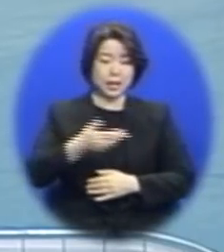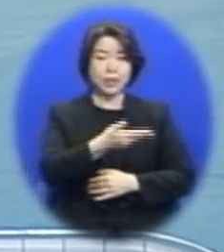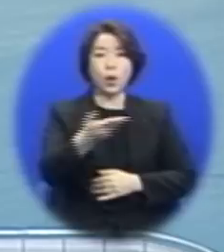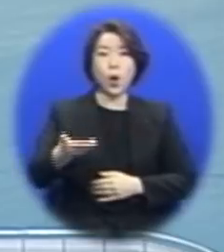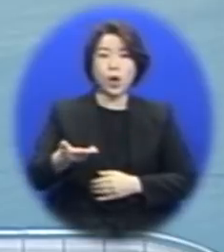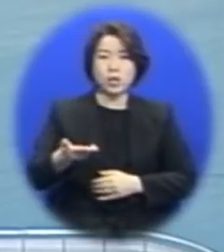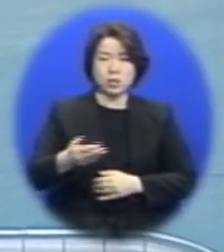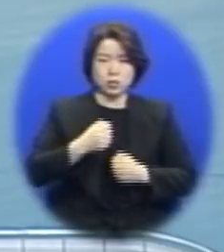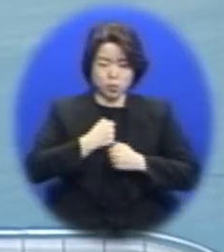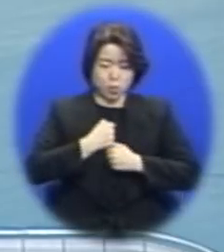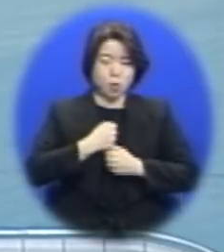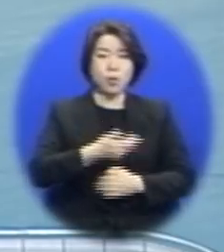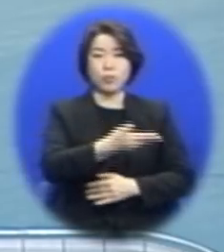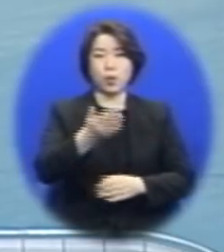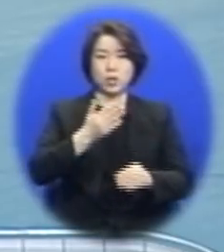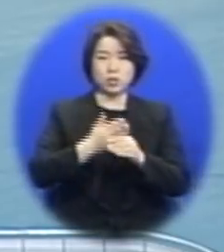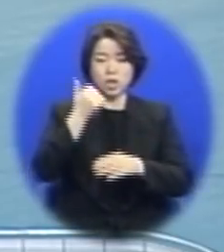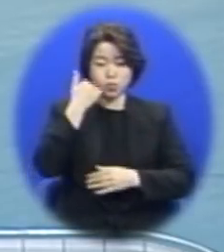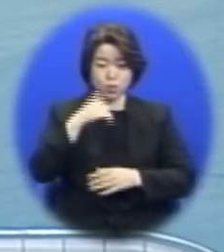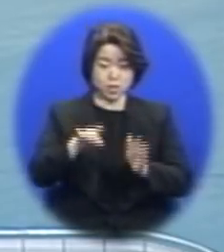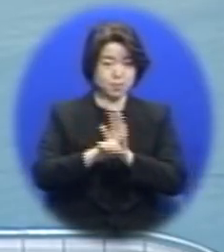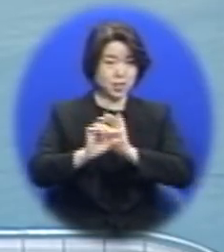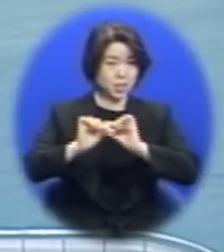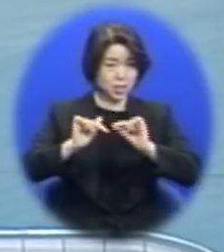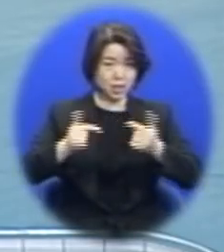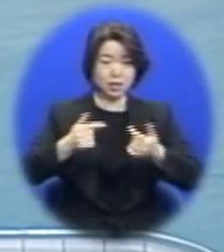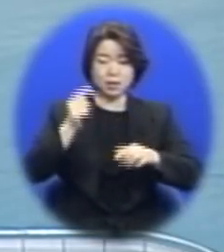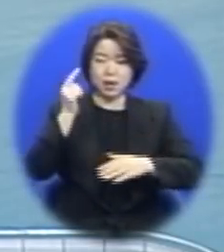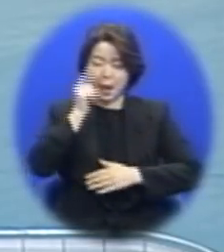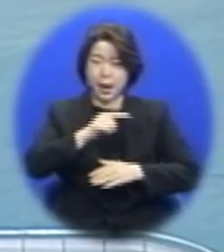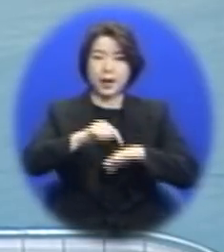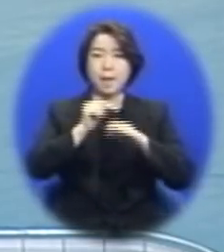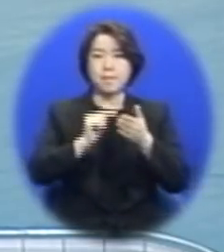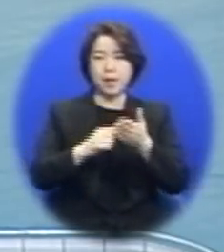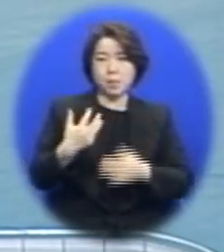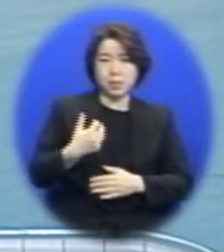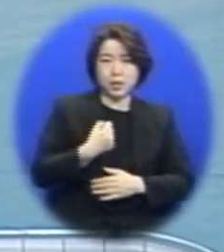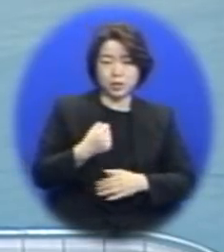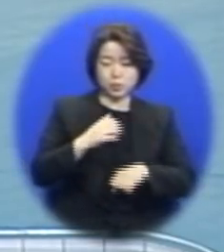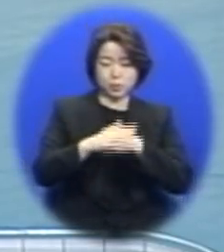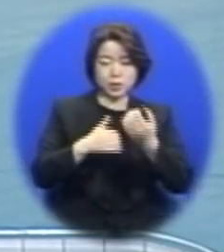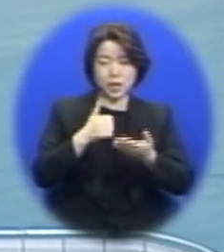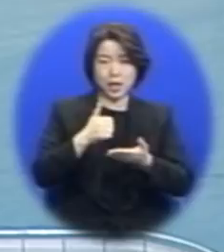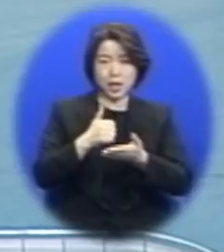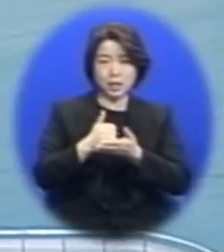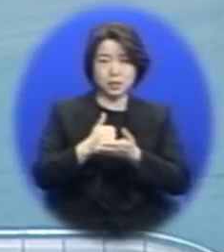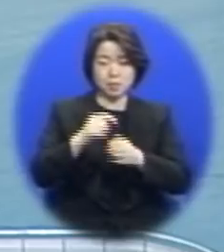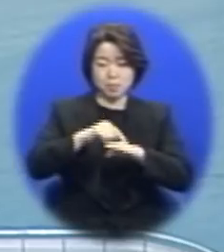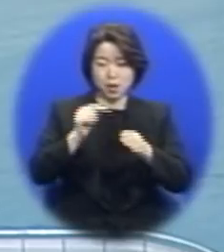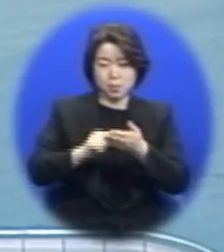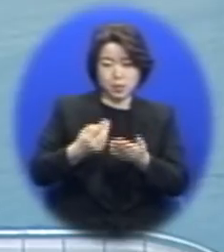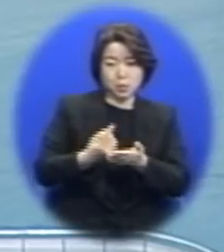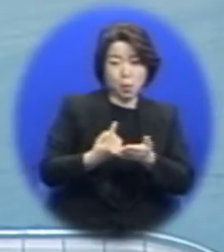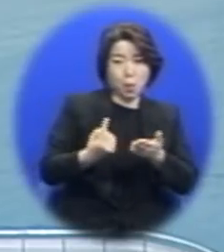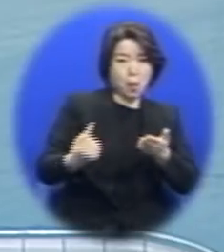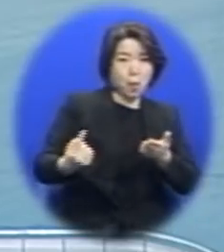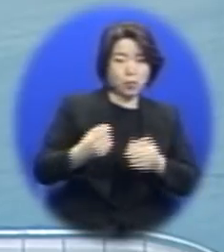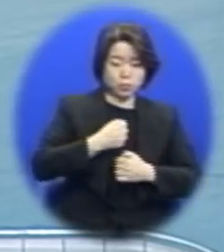중에 누가 믿지 아니하는 악한 마음을 품고 살아계신 하나님에게서 떨어질까 조심할 것이요.